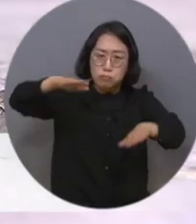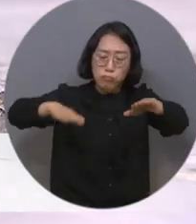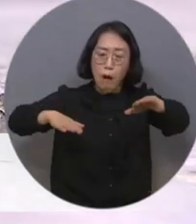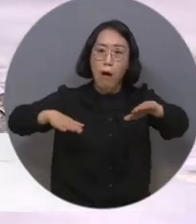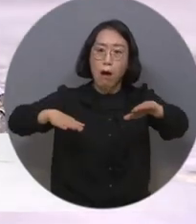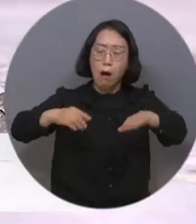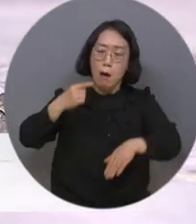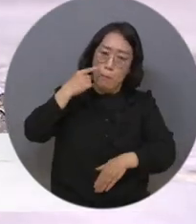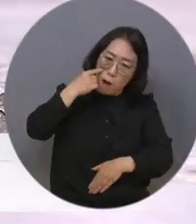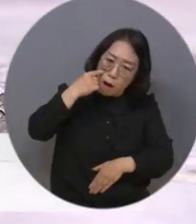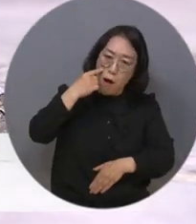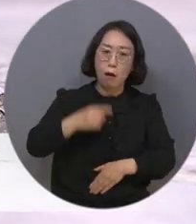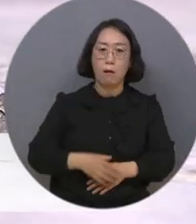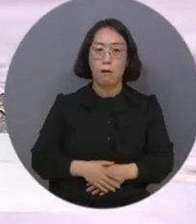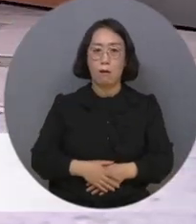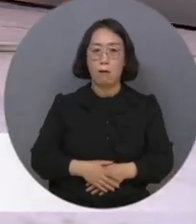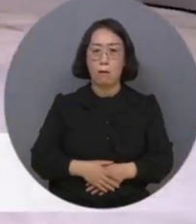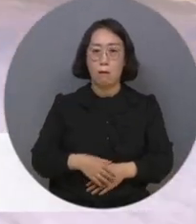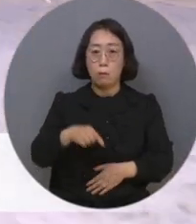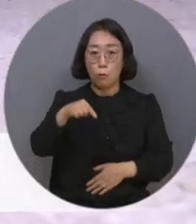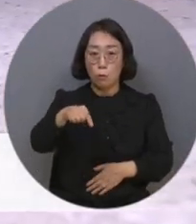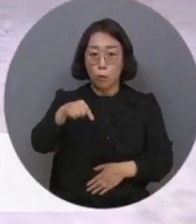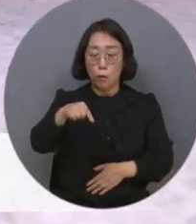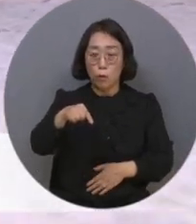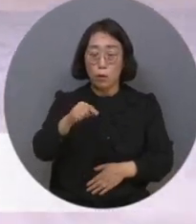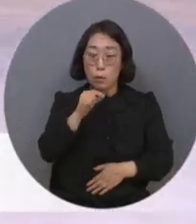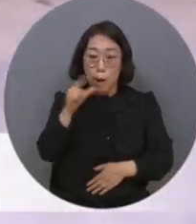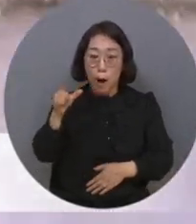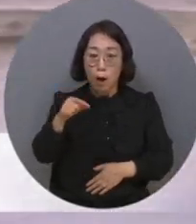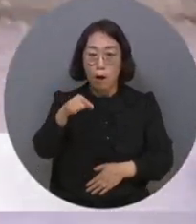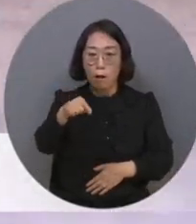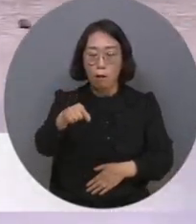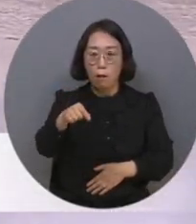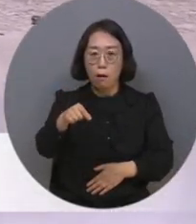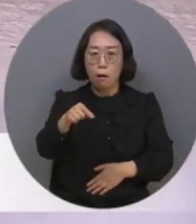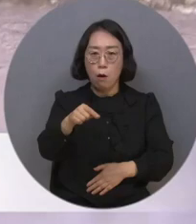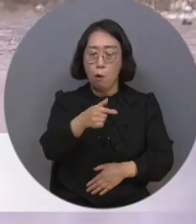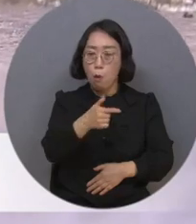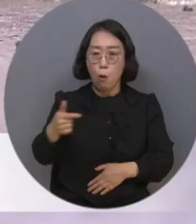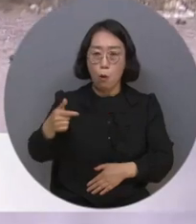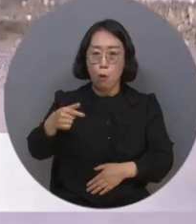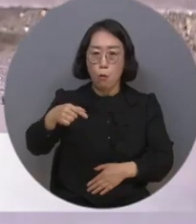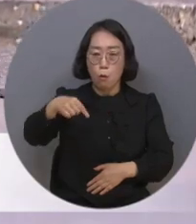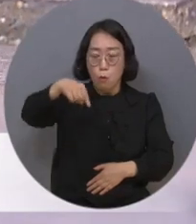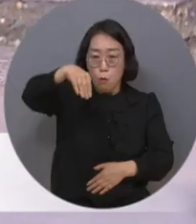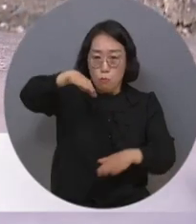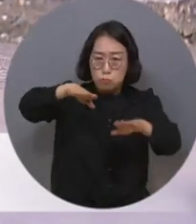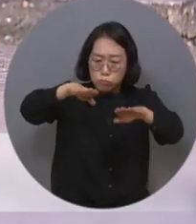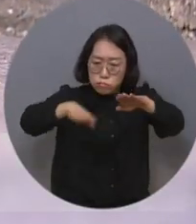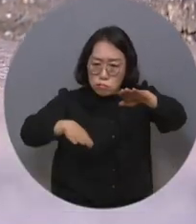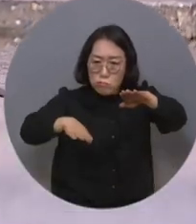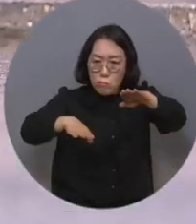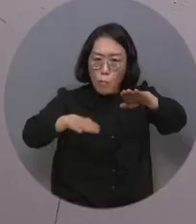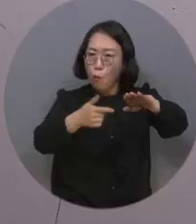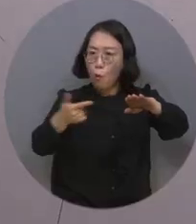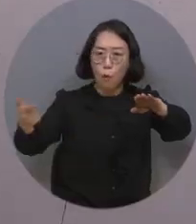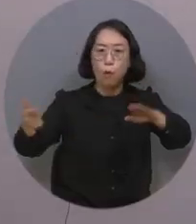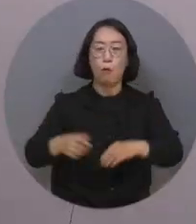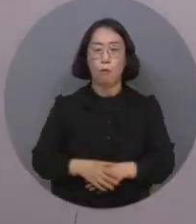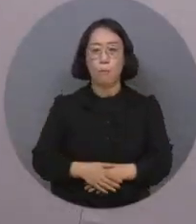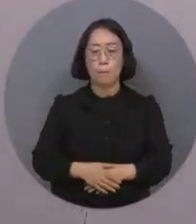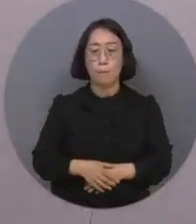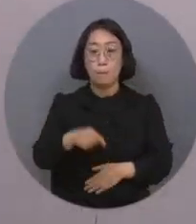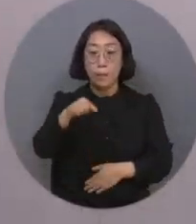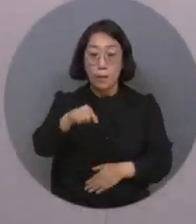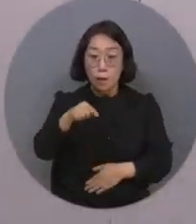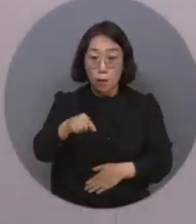거예요. 땅이 솟았어요. 네, 여기도 또 마찬가지예요. 여기는 손가락보다 더 내려갔어요.